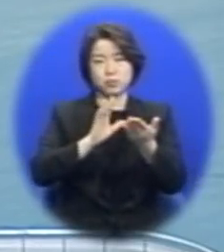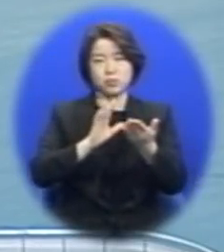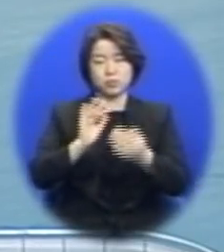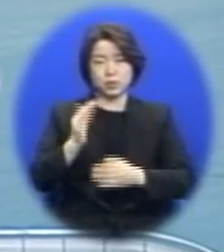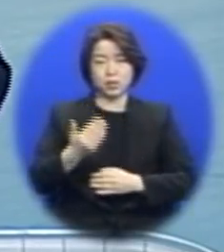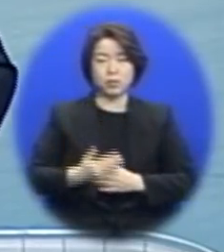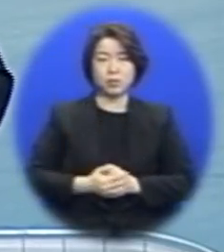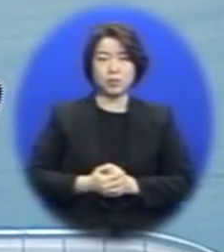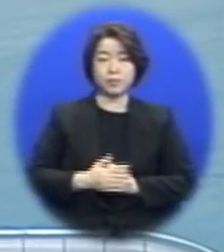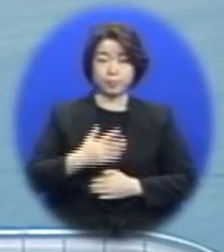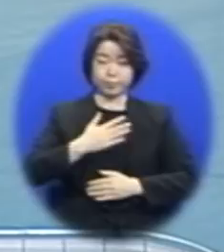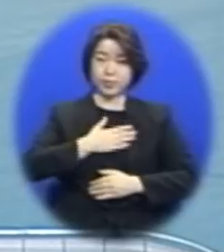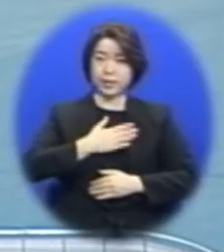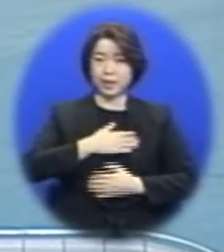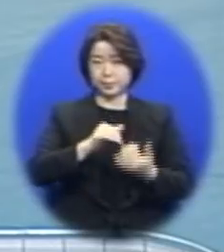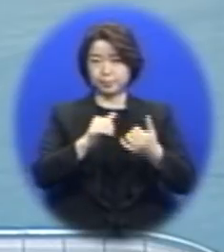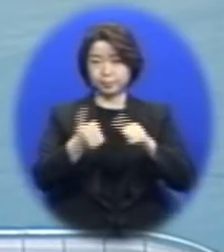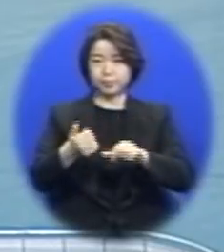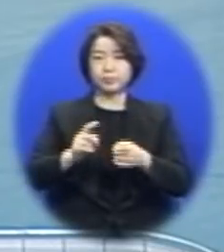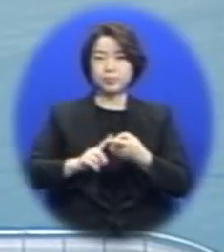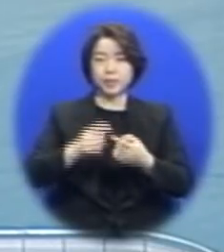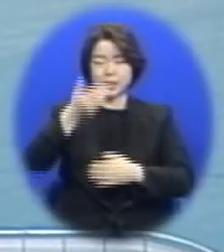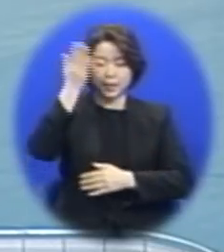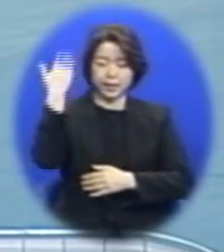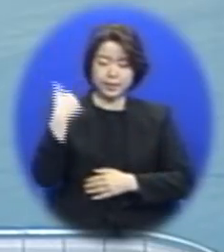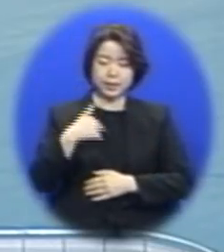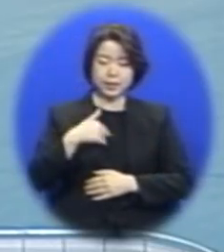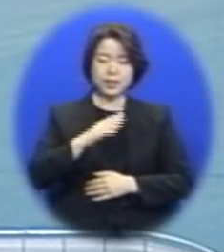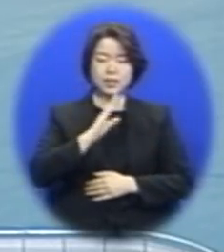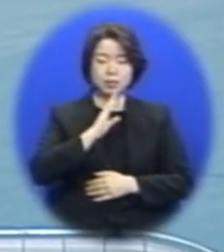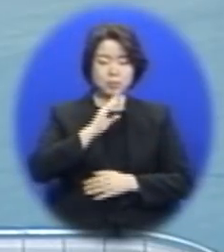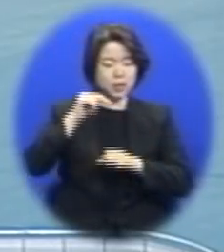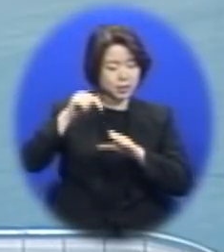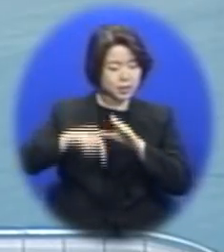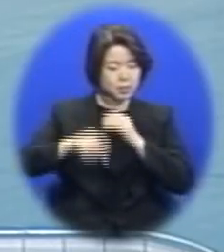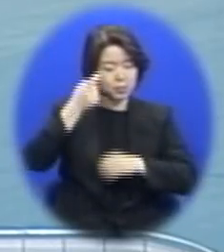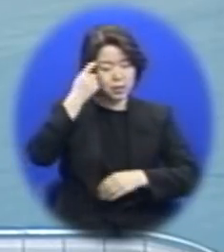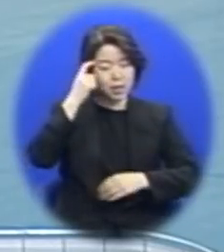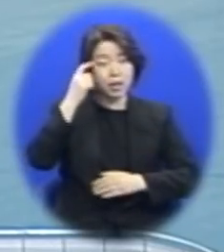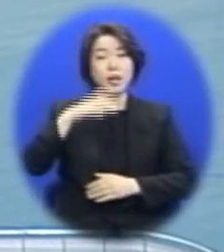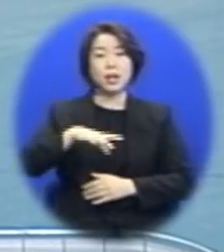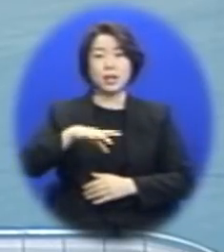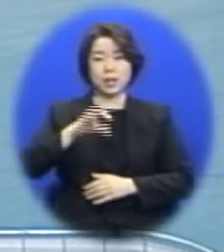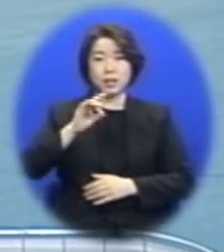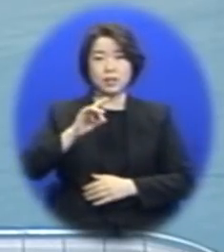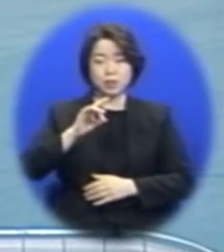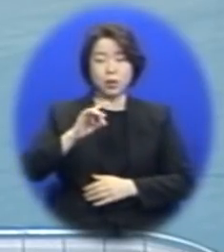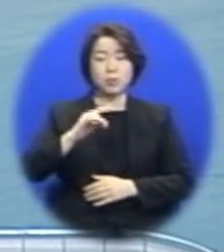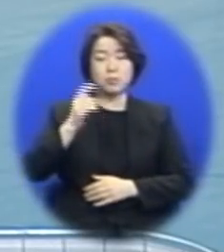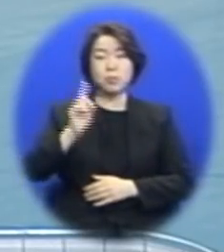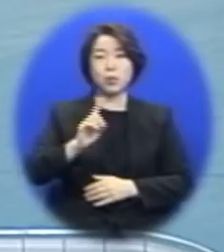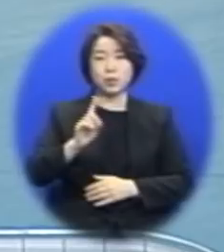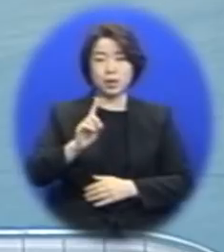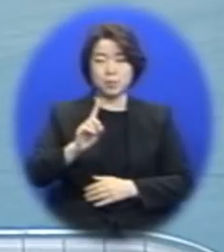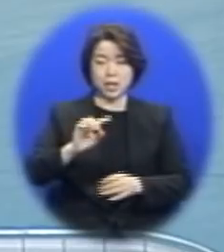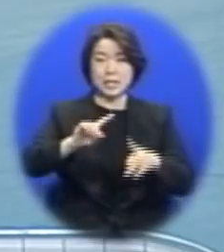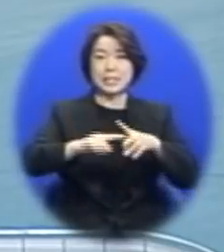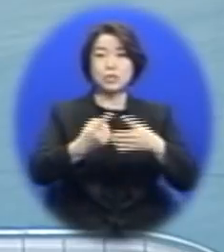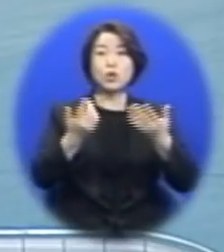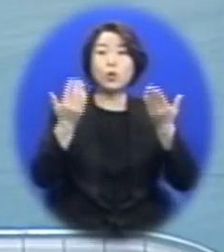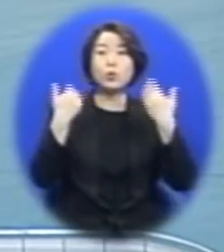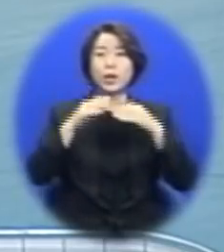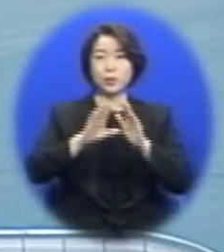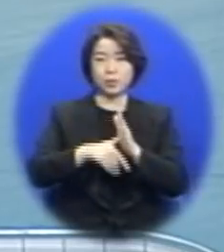제가 죽음에 대해서 아주 진지하게 첫번 생각했던 계기가 초등학교 때예요.